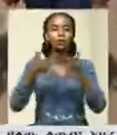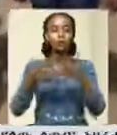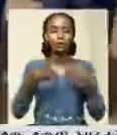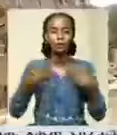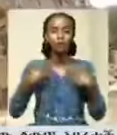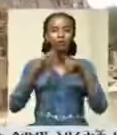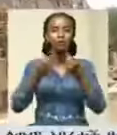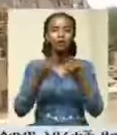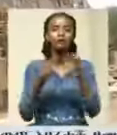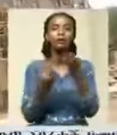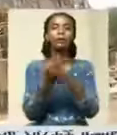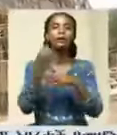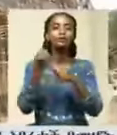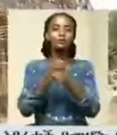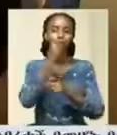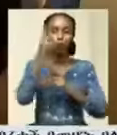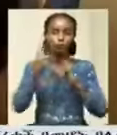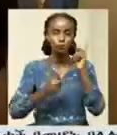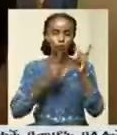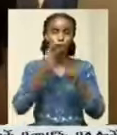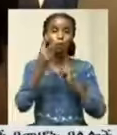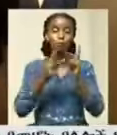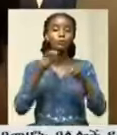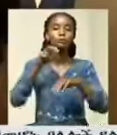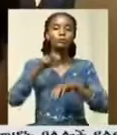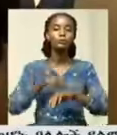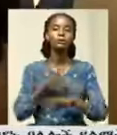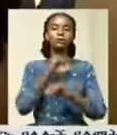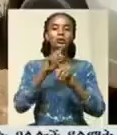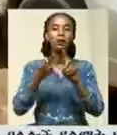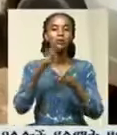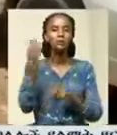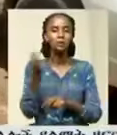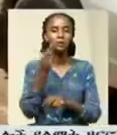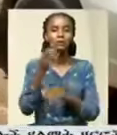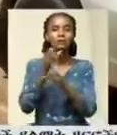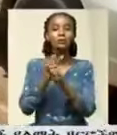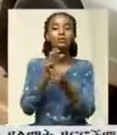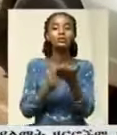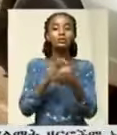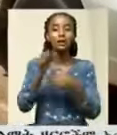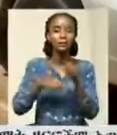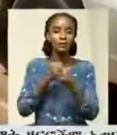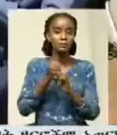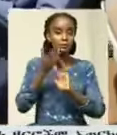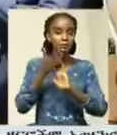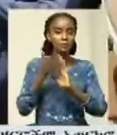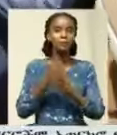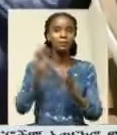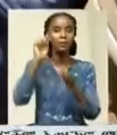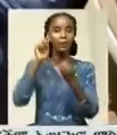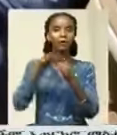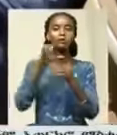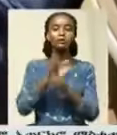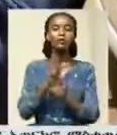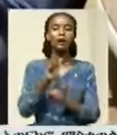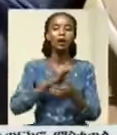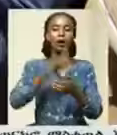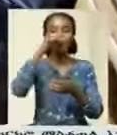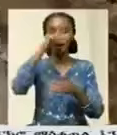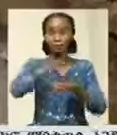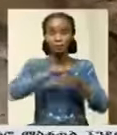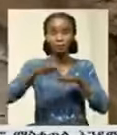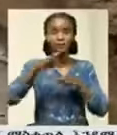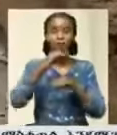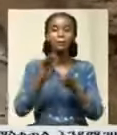የተለያዩ የልማት ስራዎችን ጎብኝቷል። በጉብኝቱም በተለያዩ ቀበሌያት በተያዘው በጀት ዓመት እንዲከናወኑ በእቅድ የተያዙ የአስፓልትና